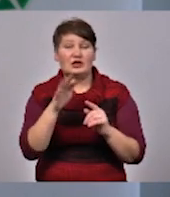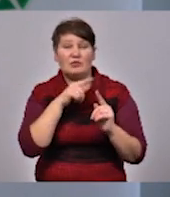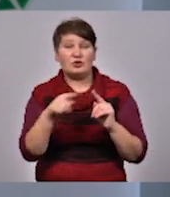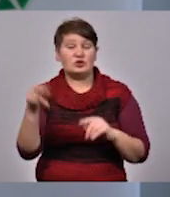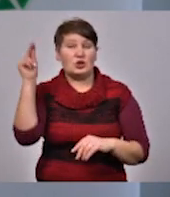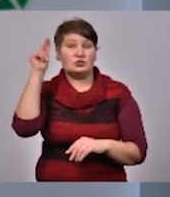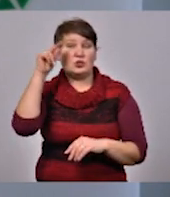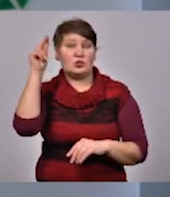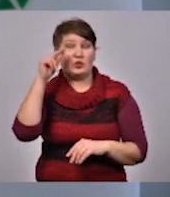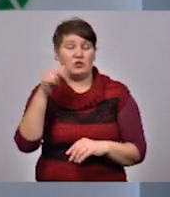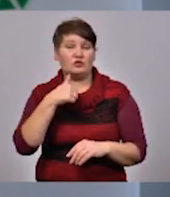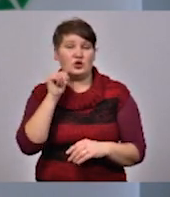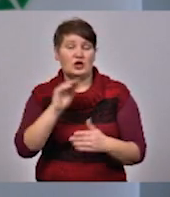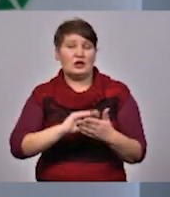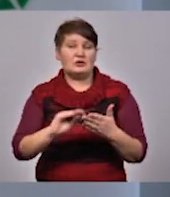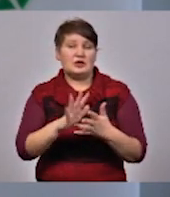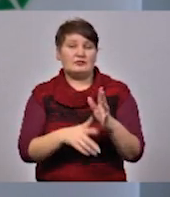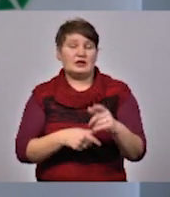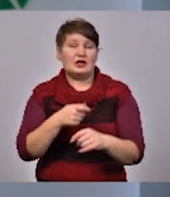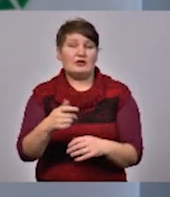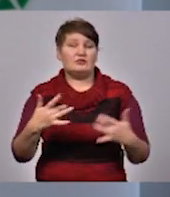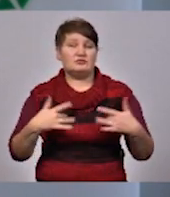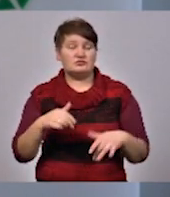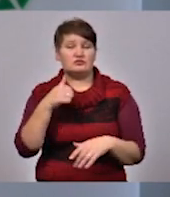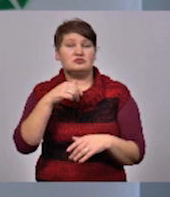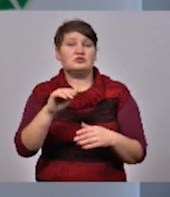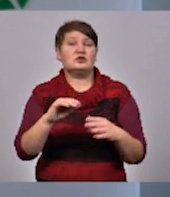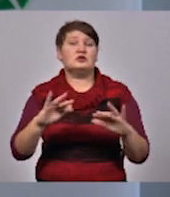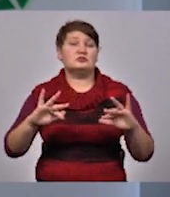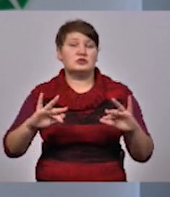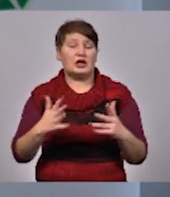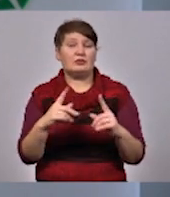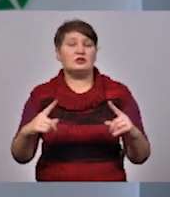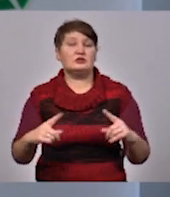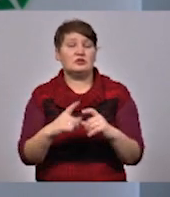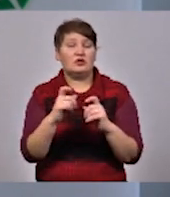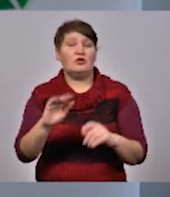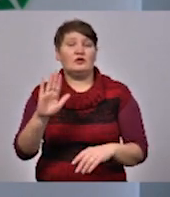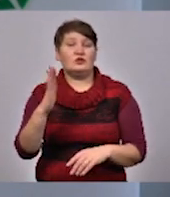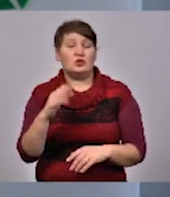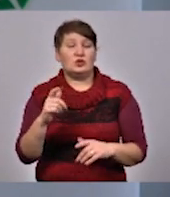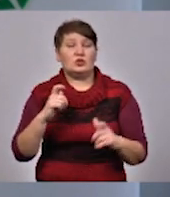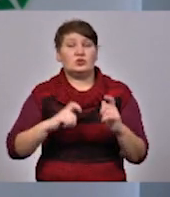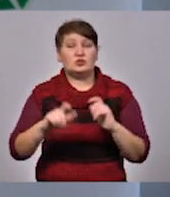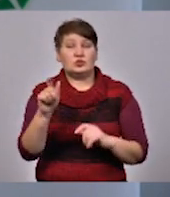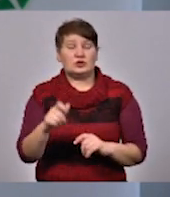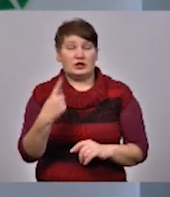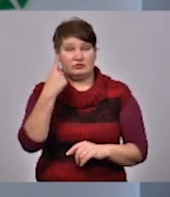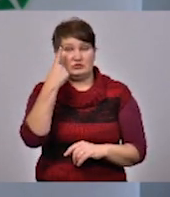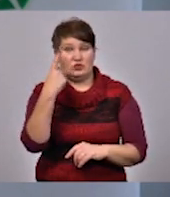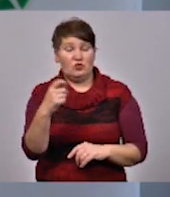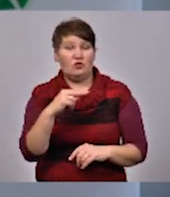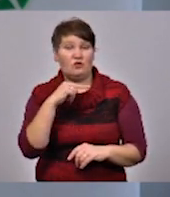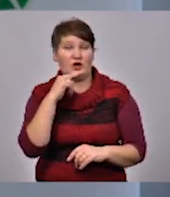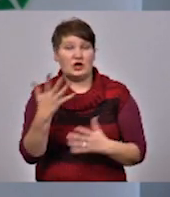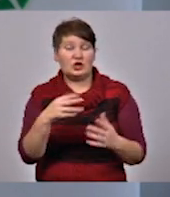заяву на звільнення. Нагадаю, що інцидент трапився у вівторок, 12 листопада. Студент зробив зауваження майстру, який курить, а той у